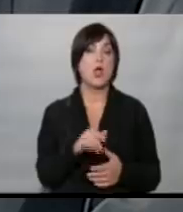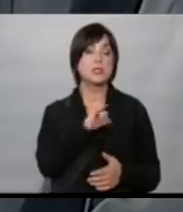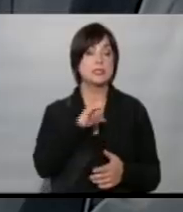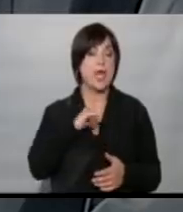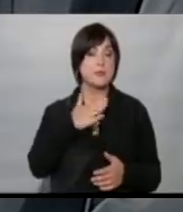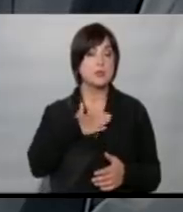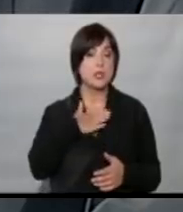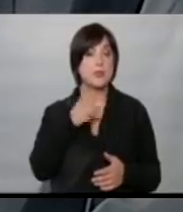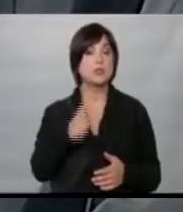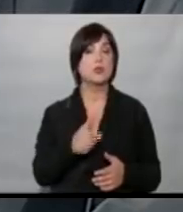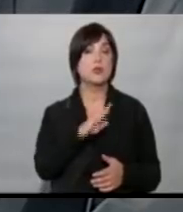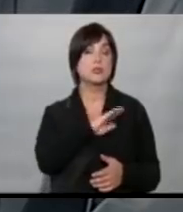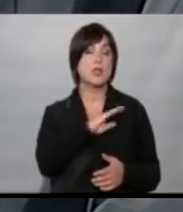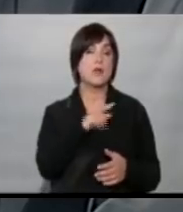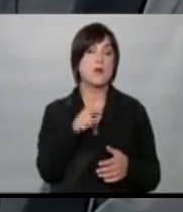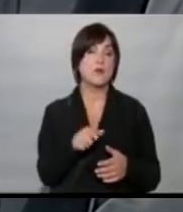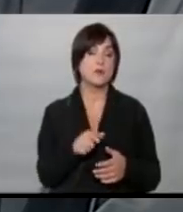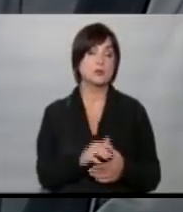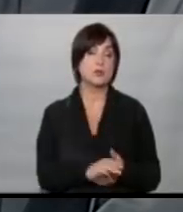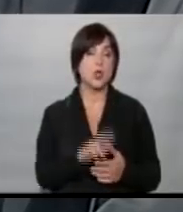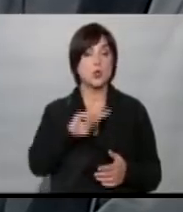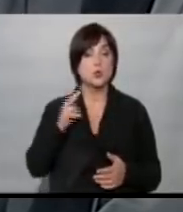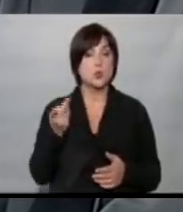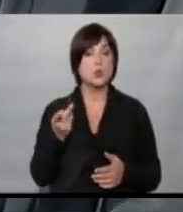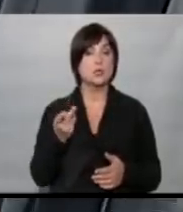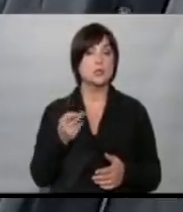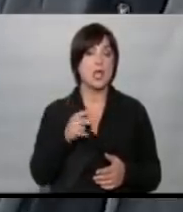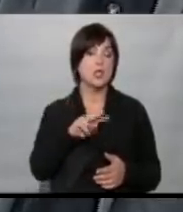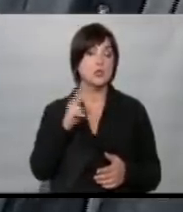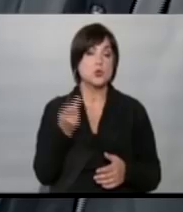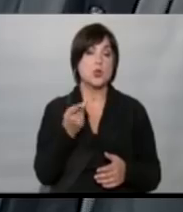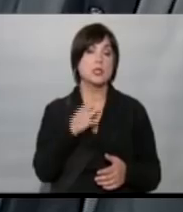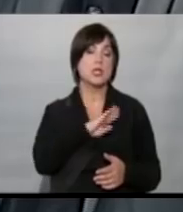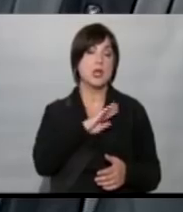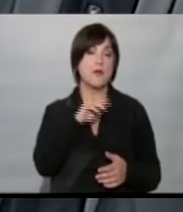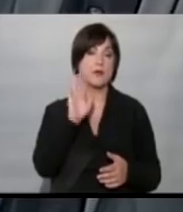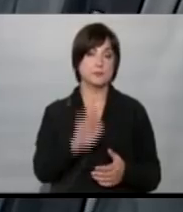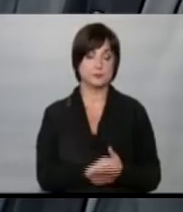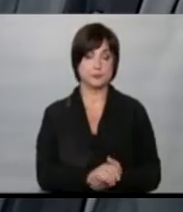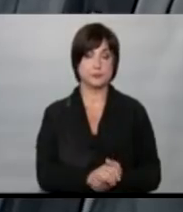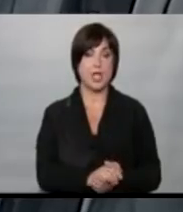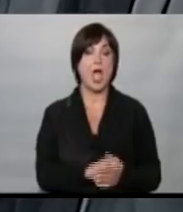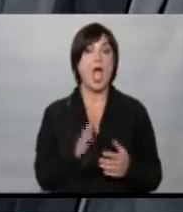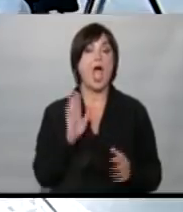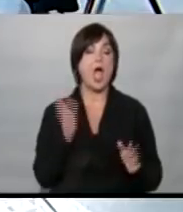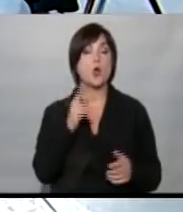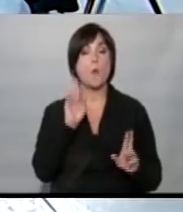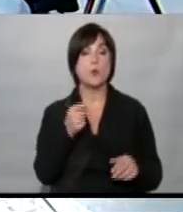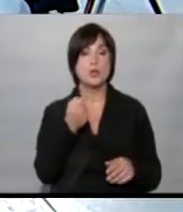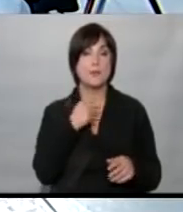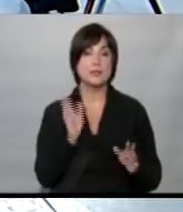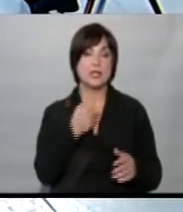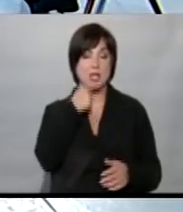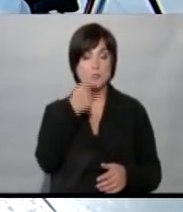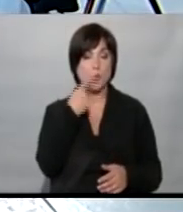себе, тогаш ќе се ризикувате и од другите, а и другите ги ризикувате. Како само ако може да, бидејќи сепак